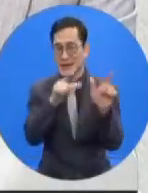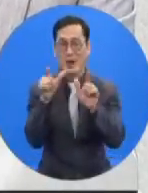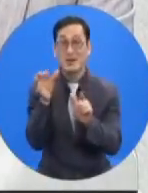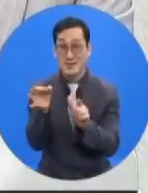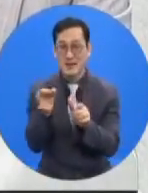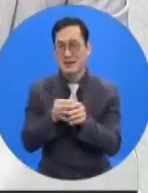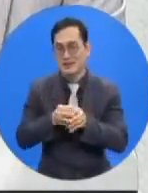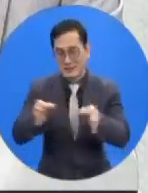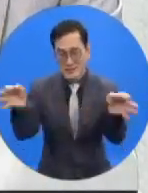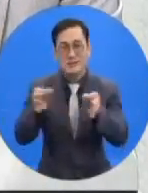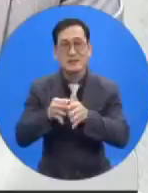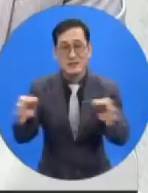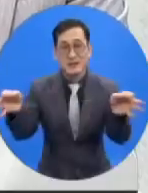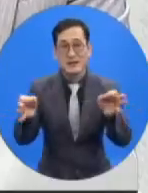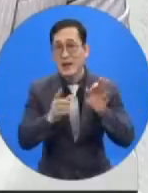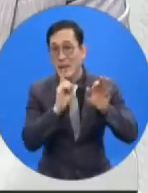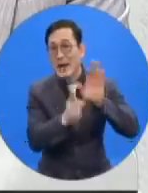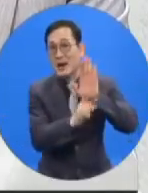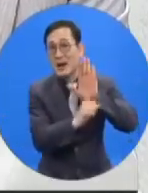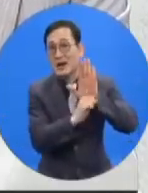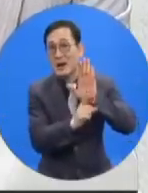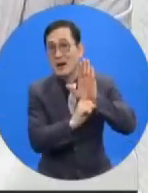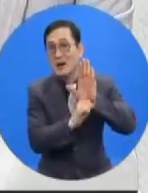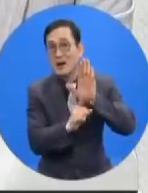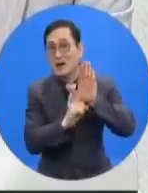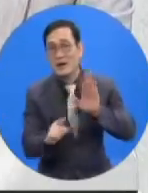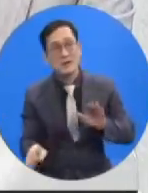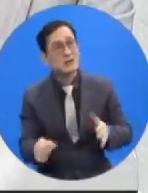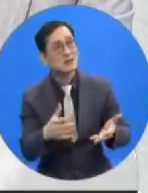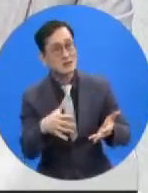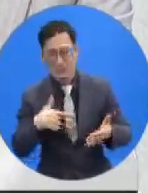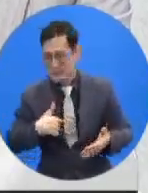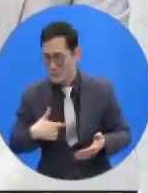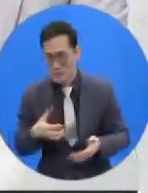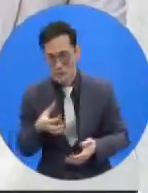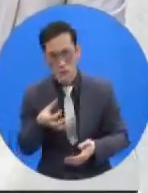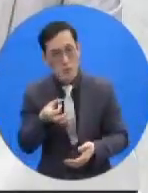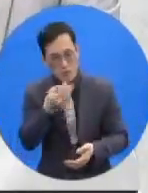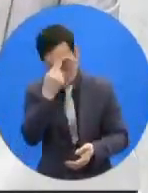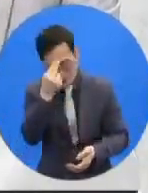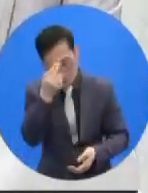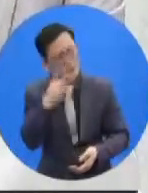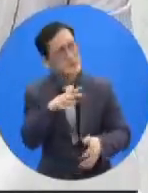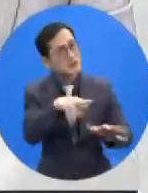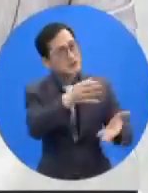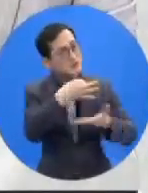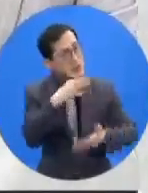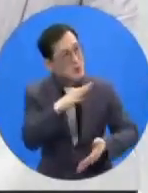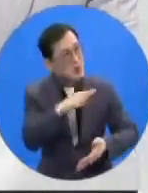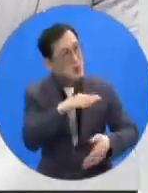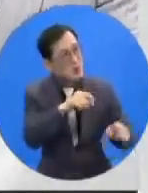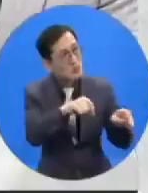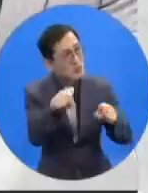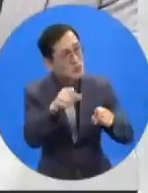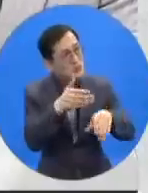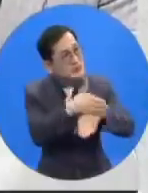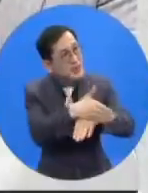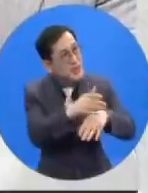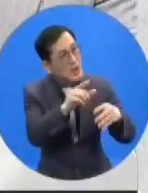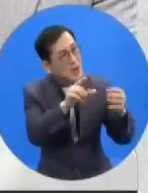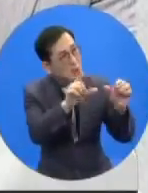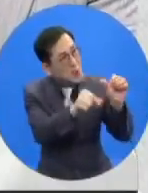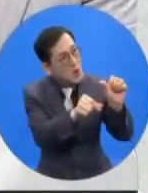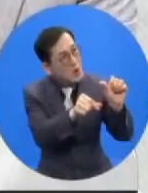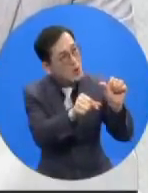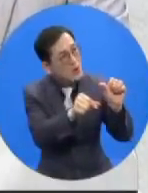100만 원 주자. 이게 얼마나 한가한 소리로 들리겠습니까? 결정이 돼도 5월달이나 나올 텐데 그럼 이제 수입이 끊긴 상황에서 두 달, 세